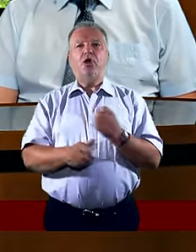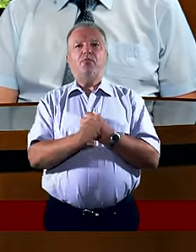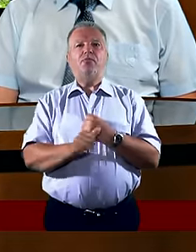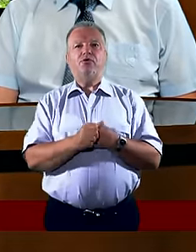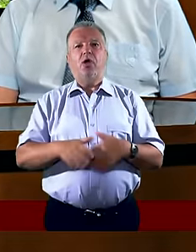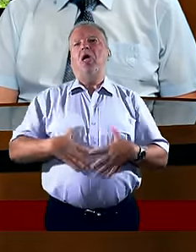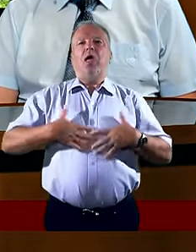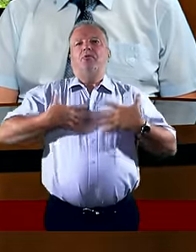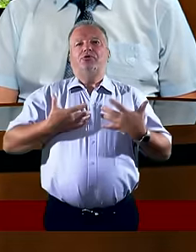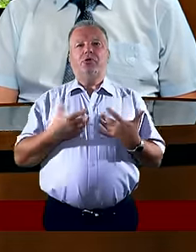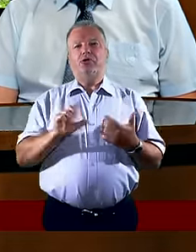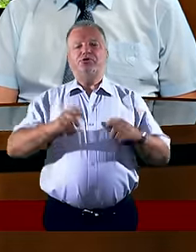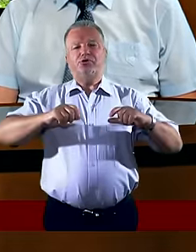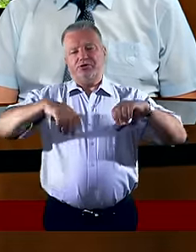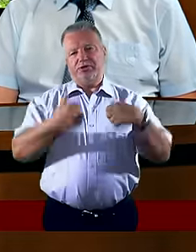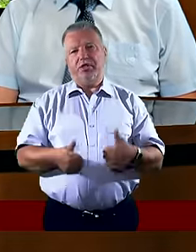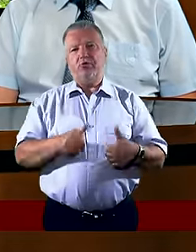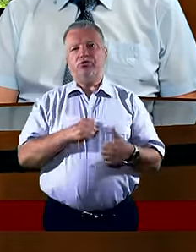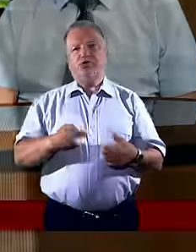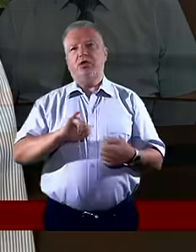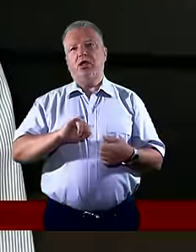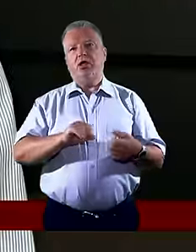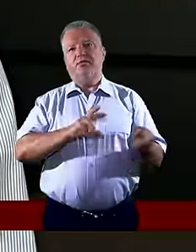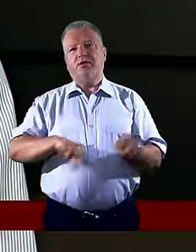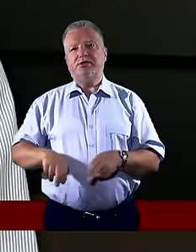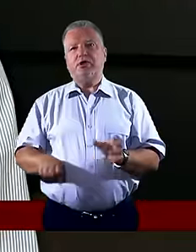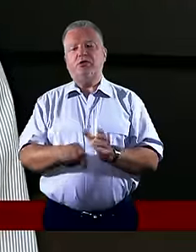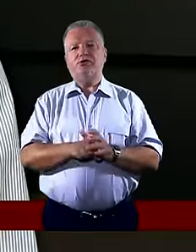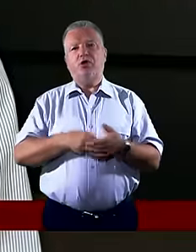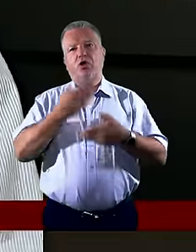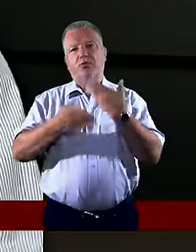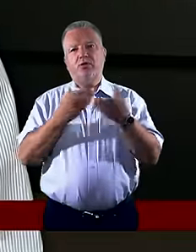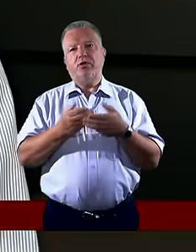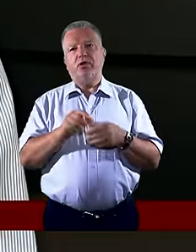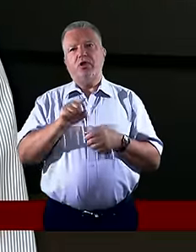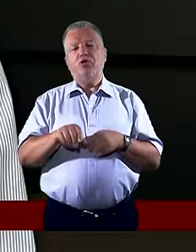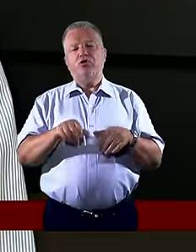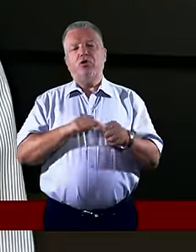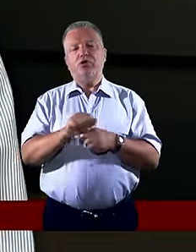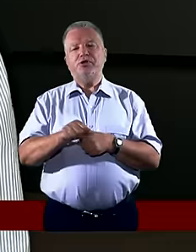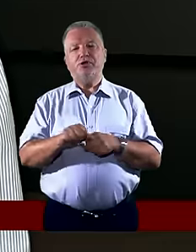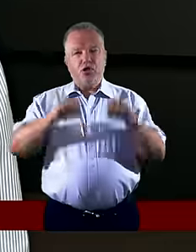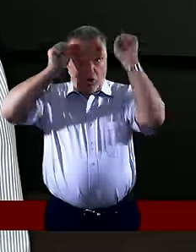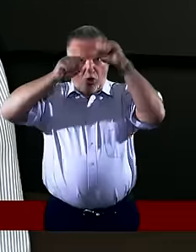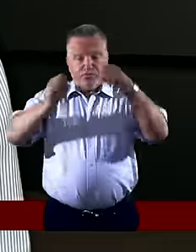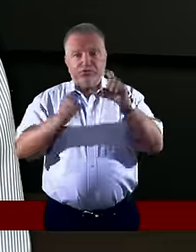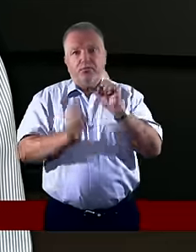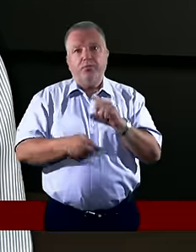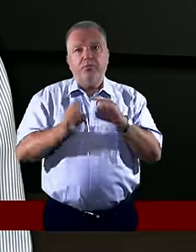się wydarzyło i wracając do przypowieści, o której mówiliśmy, można było powiedzieć, to jest owczy pęd, ale to nie jest